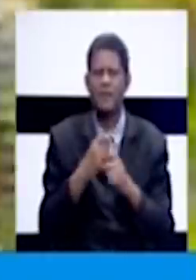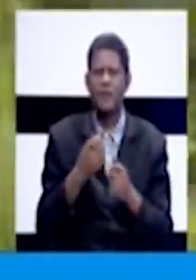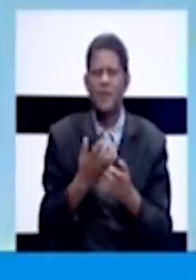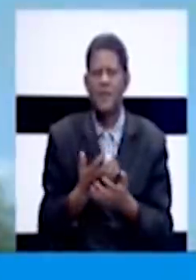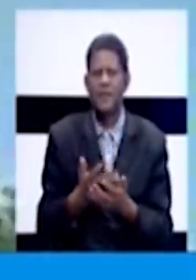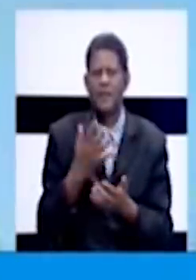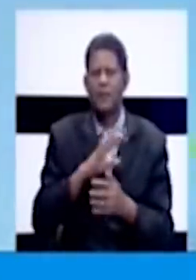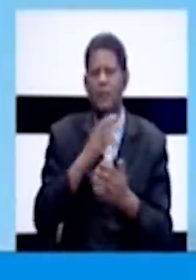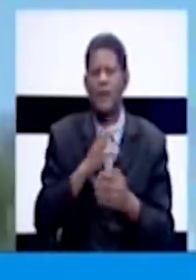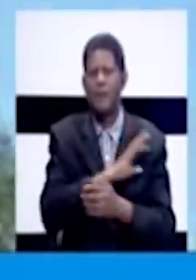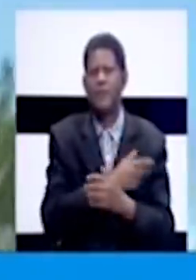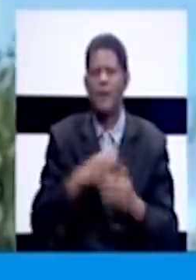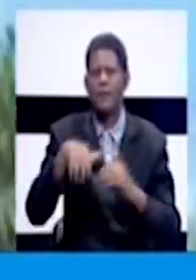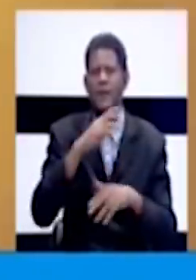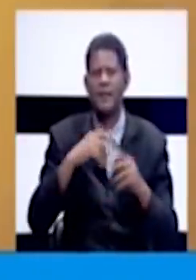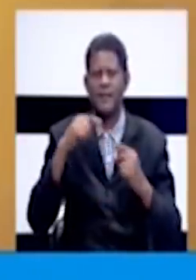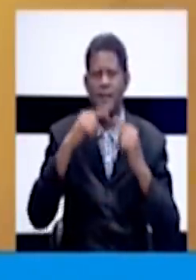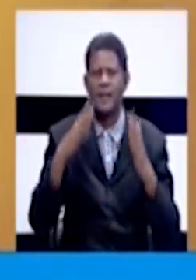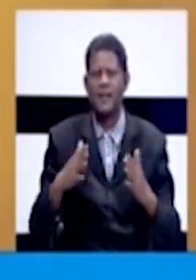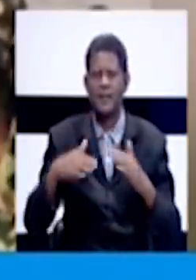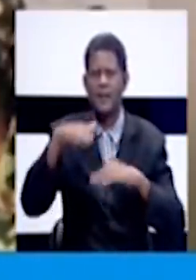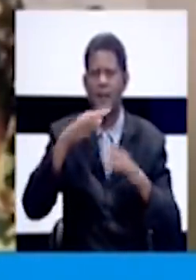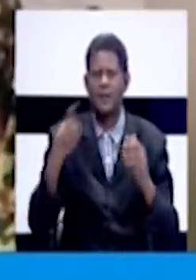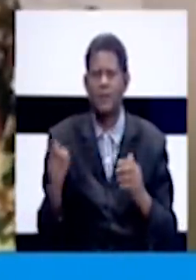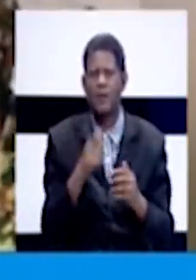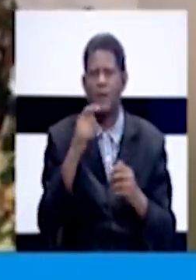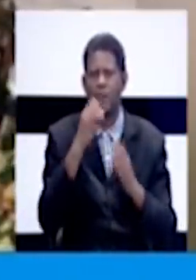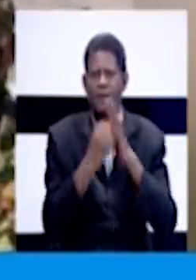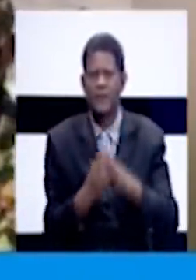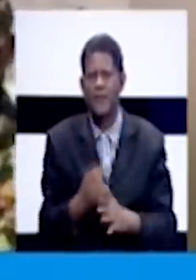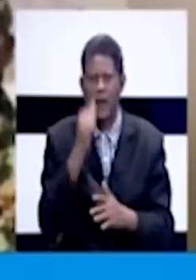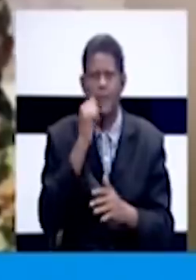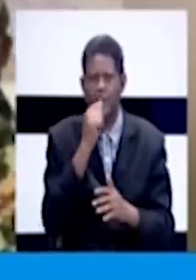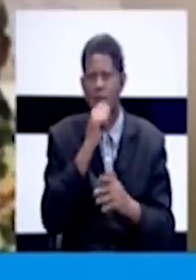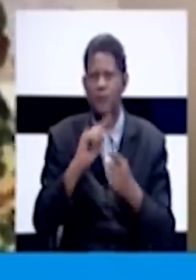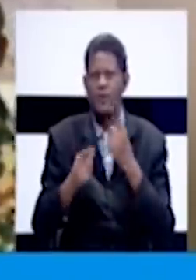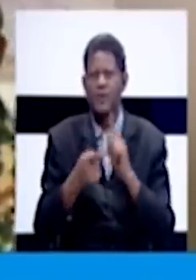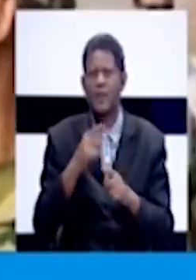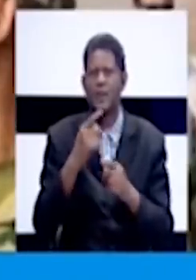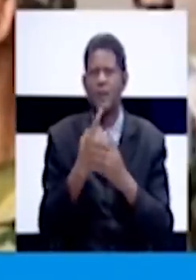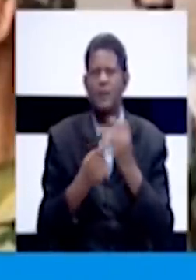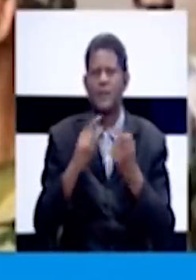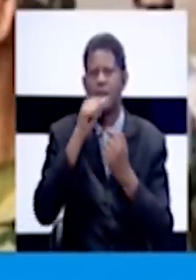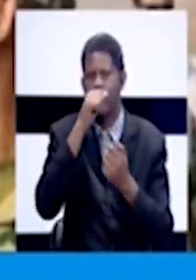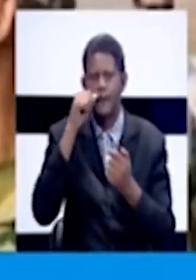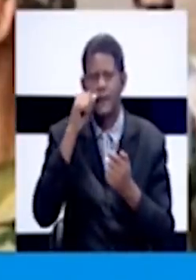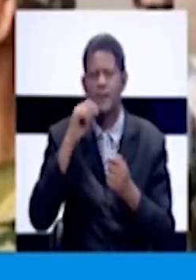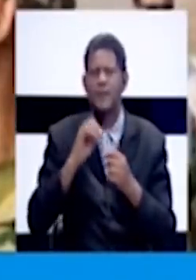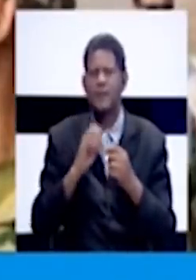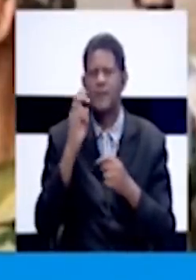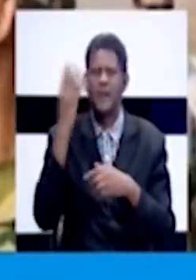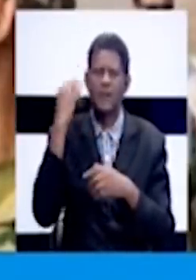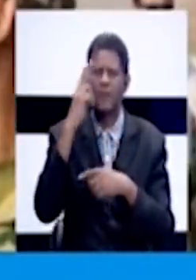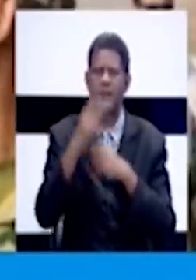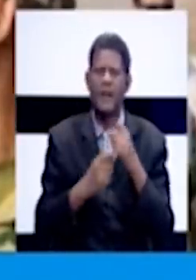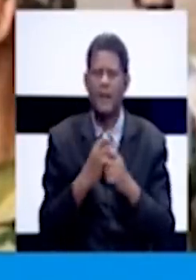ዓይነታት ኣቕሚ ልዕሊ ፀላእታ ፀብለል ኣብ ዝበለትሉ እዋን ድማ ብፋሻዊ ኣብይ ኣሕመድ ዝምራሕ ጉጅለ መሻርክቲ ውልቀ መላኺ ኢሳያስ ኣፈወርቅን ንዝሓለፉ ልዕሊ 2 ዓመታት